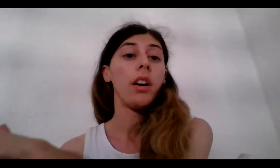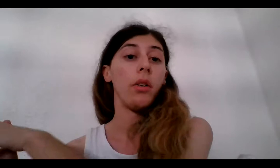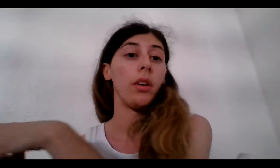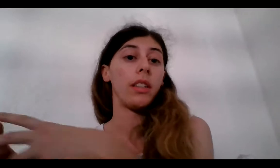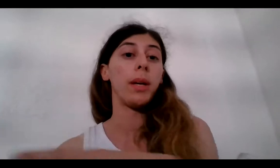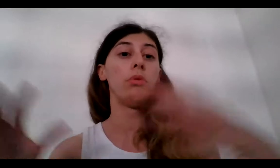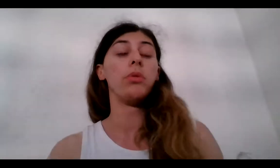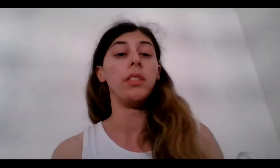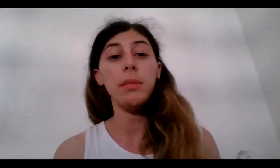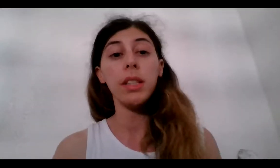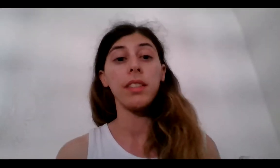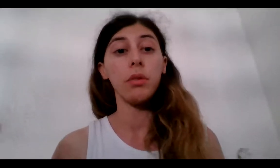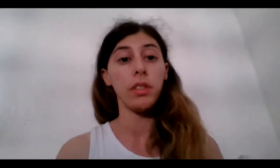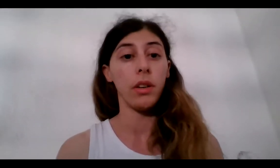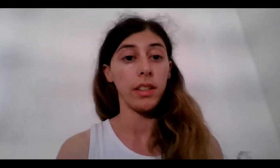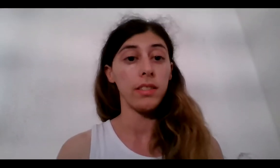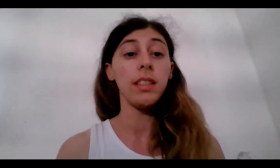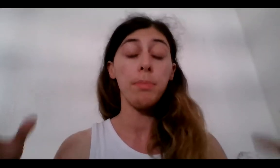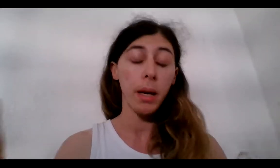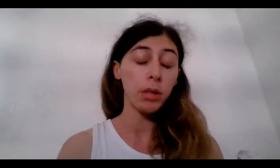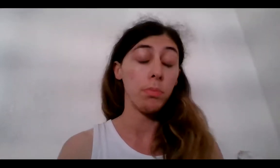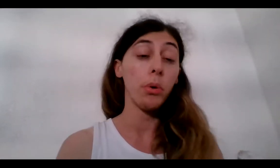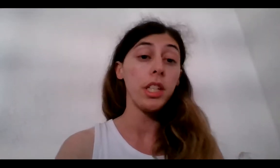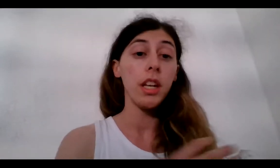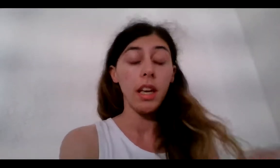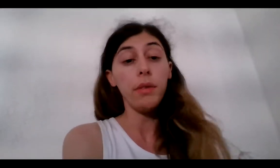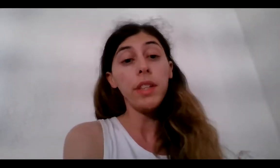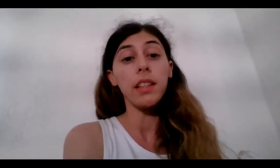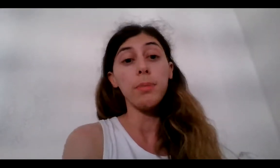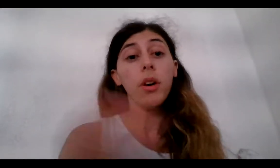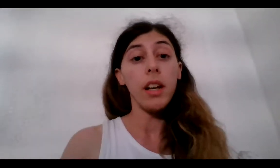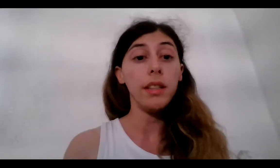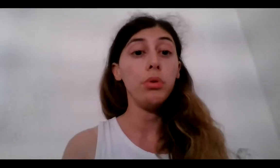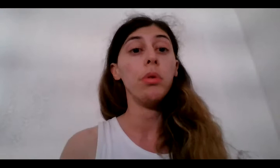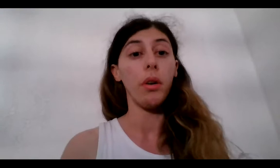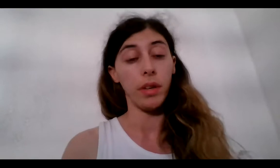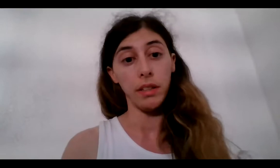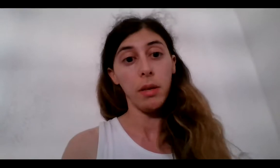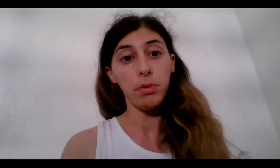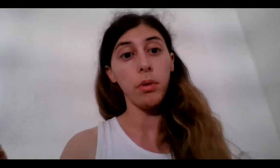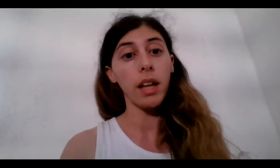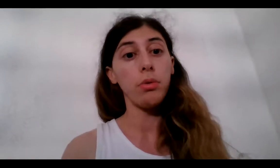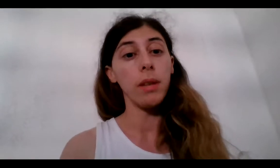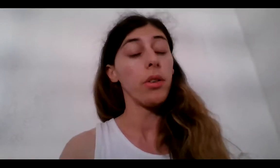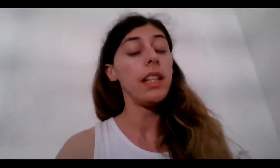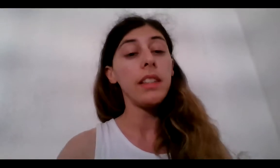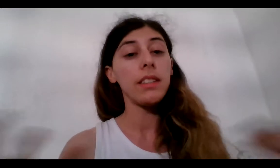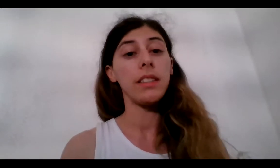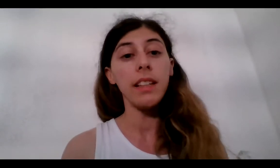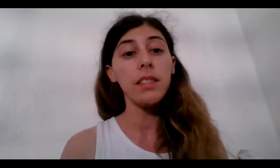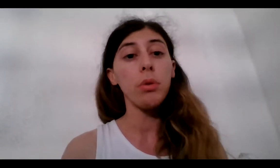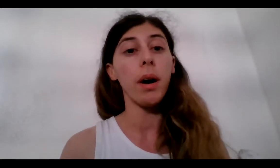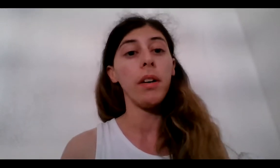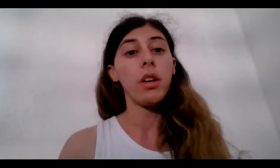fois respectueuse des médecins au sein de leur exercice et qui permette de protéger efficacement les deux, en fait, puisque actuellement,